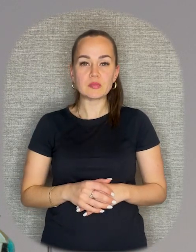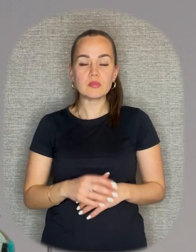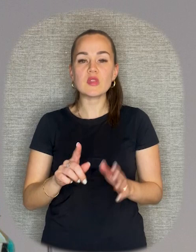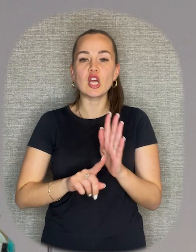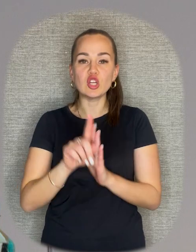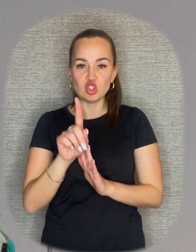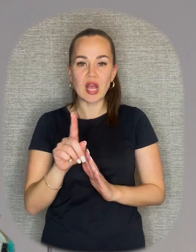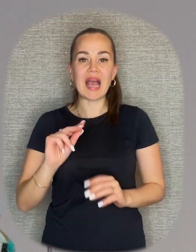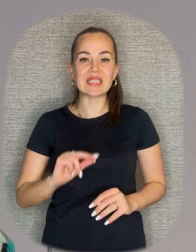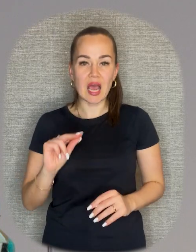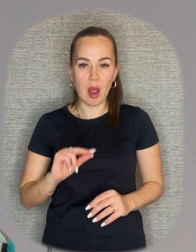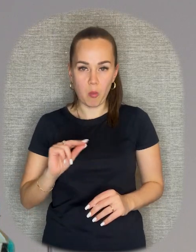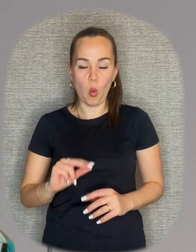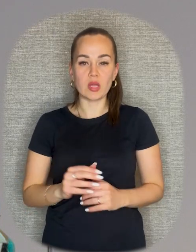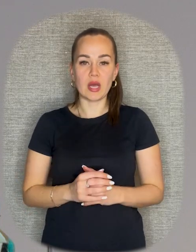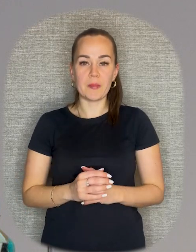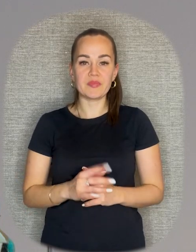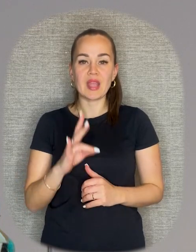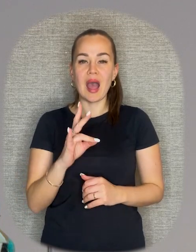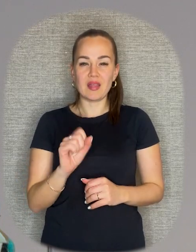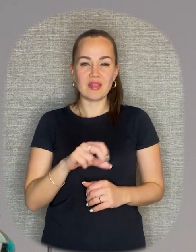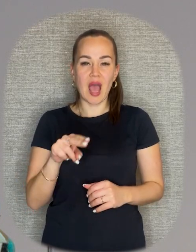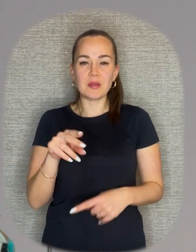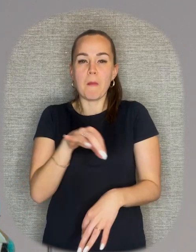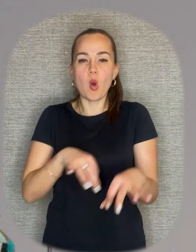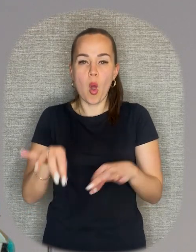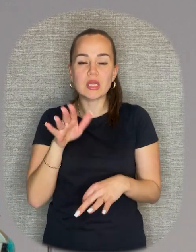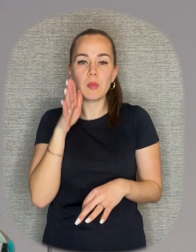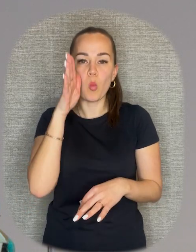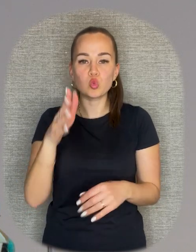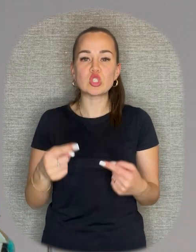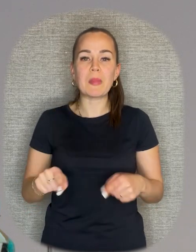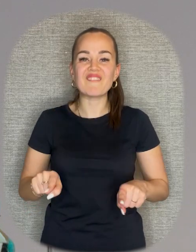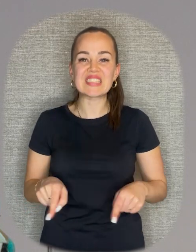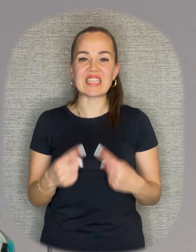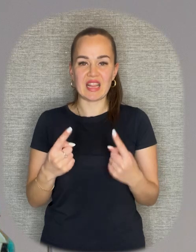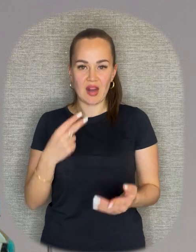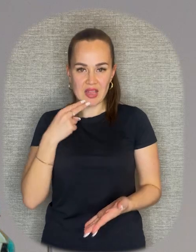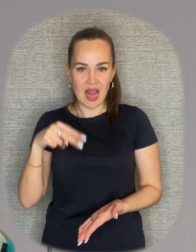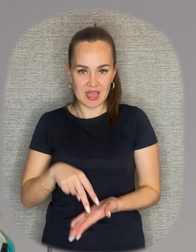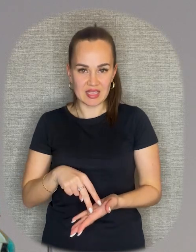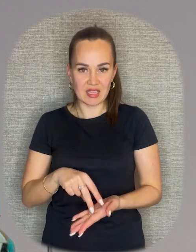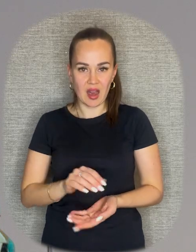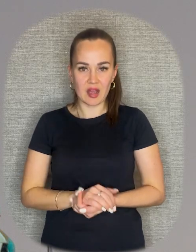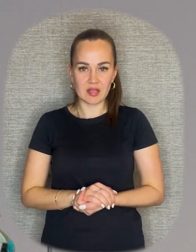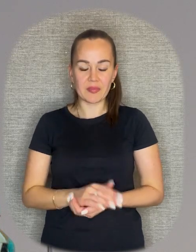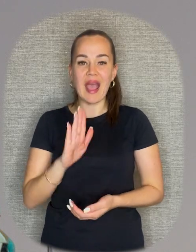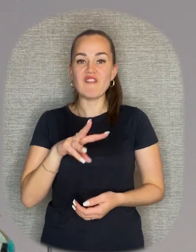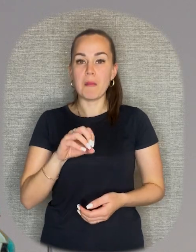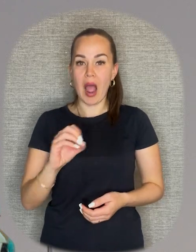С февраля со в года начинается работа над проектами будущего восстановление